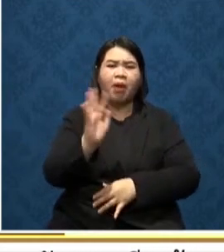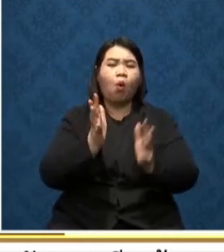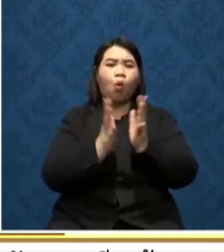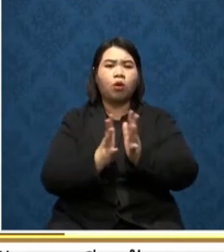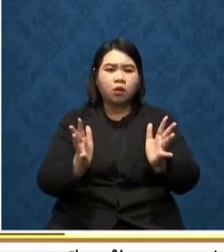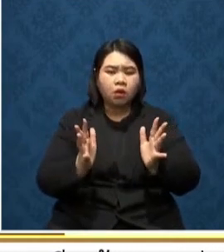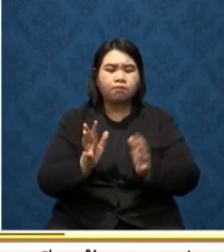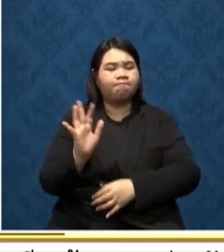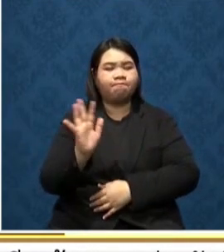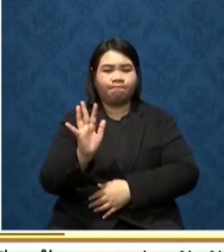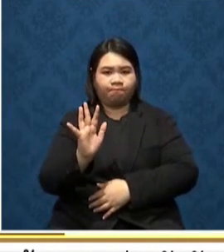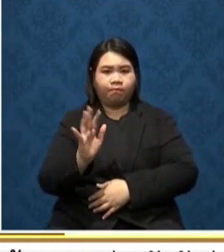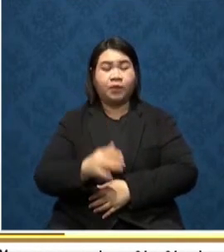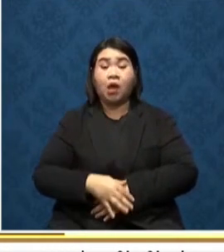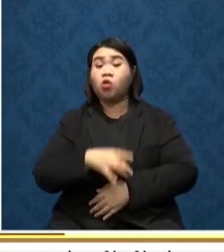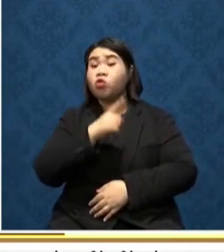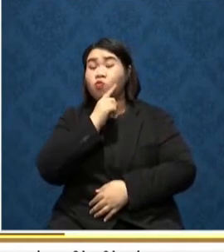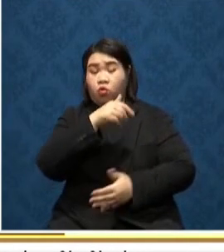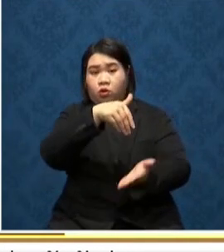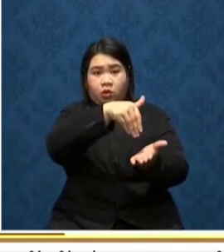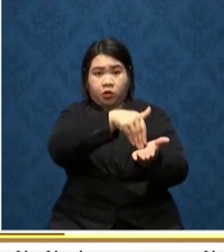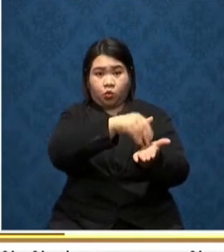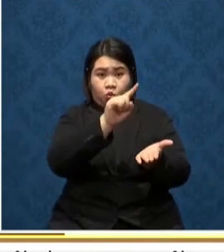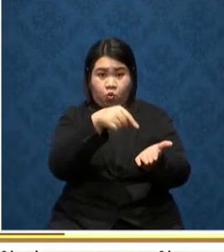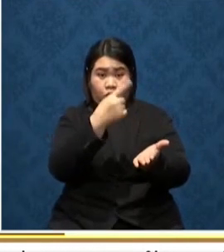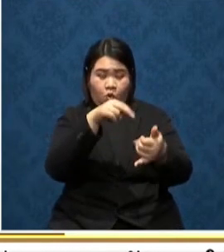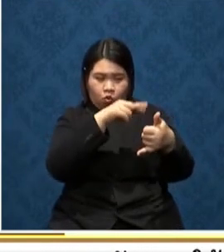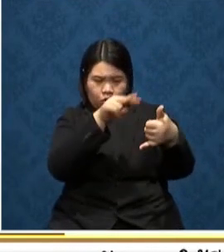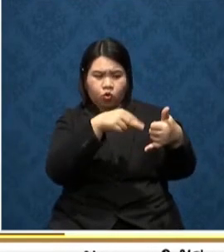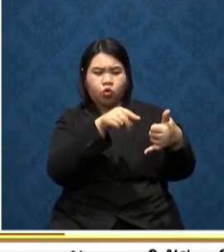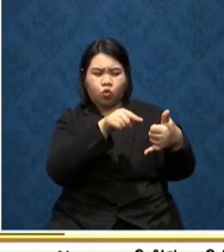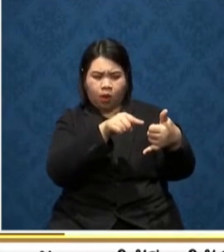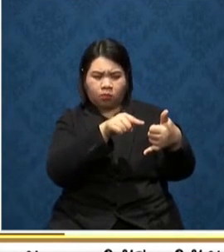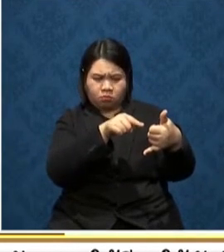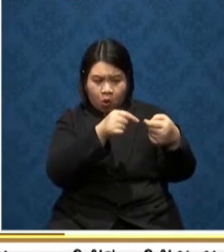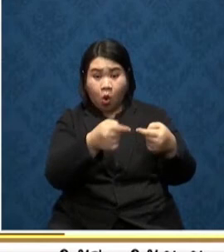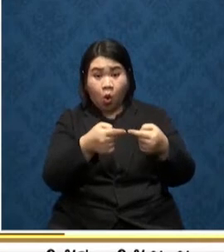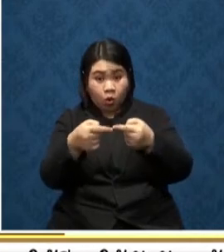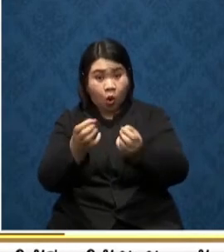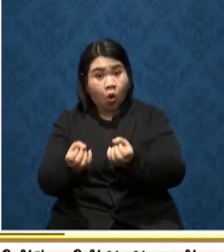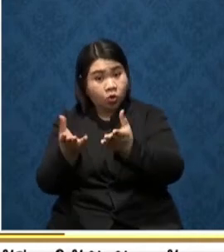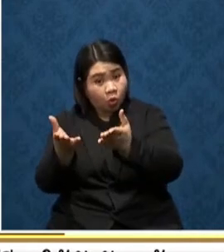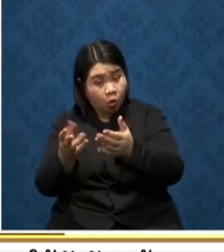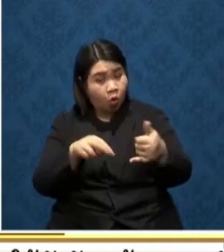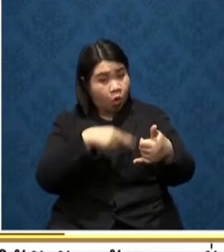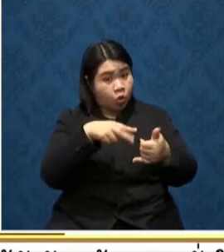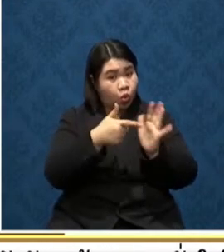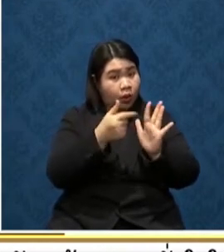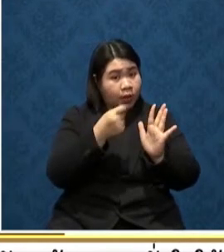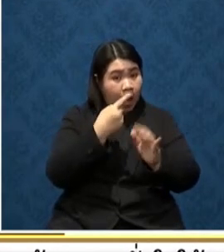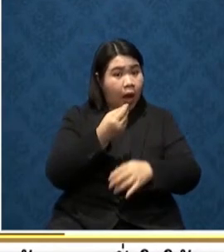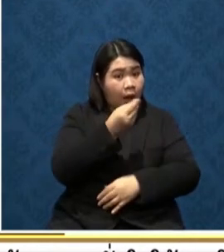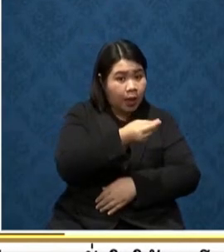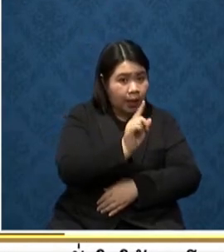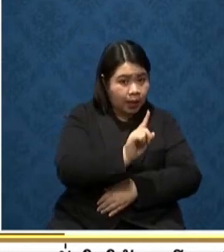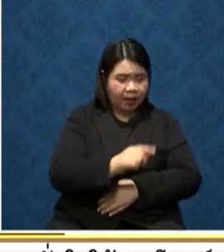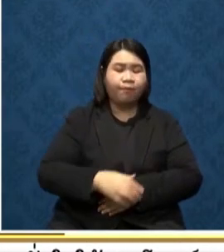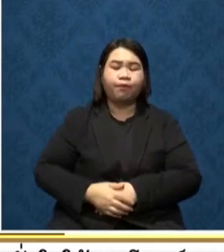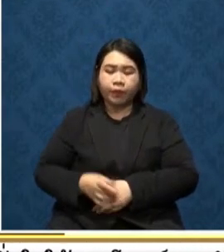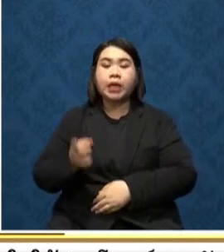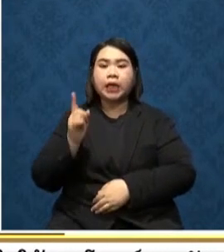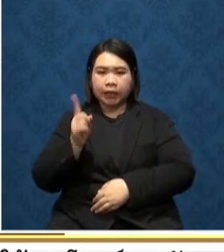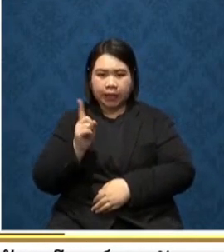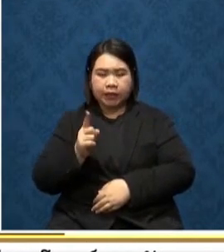ส่นรับแรกรับก่อนทจะเข้าไปสู่โงบาลศูนย์นวคิดนี้ก็ดีนะครับเพีงแต่ว่า